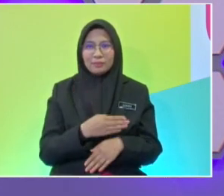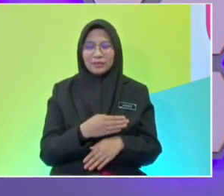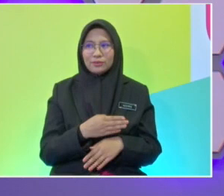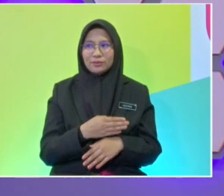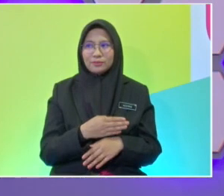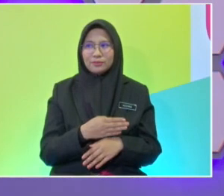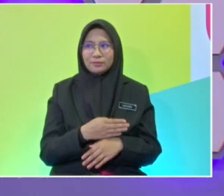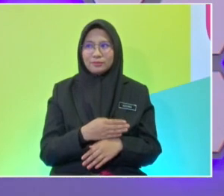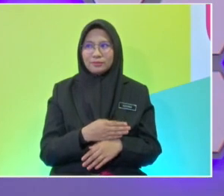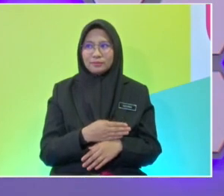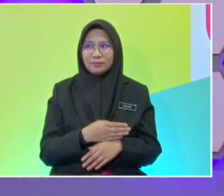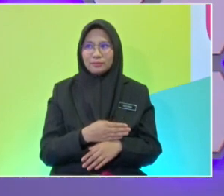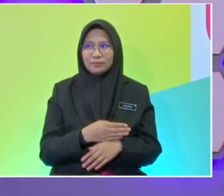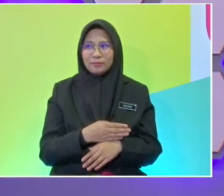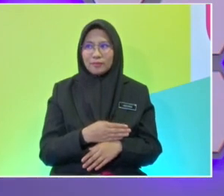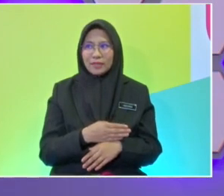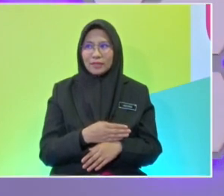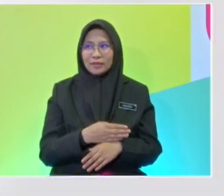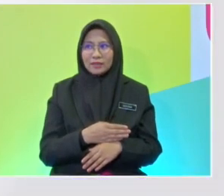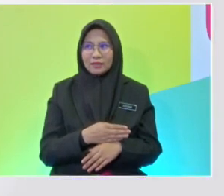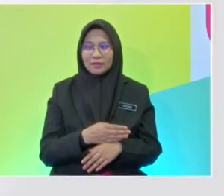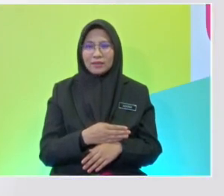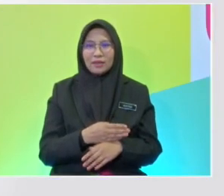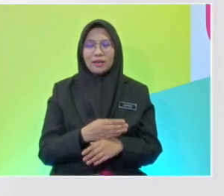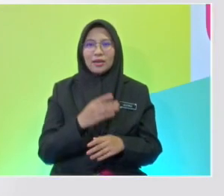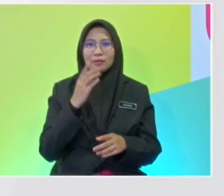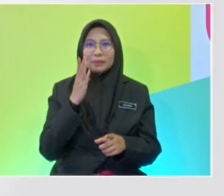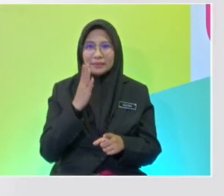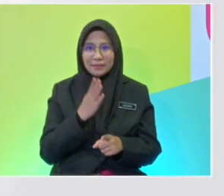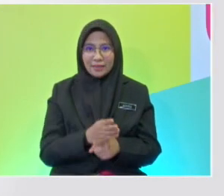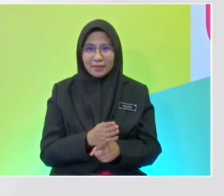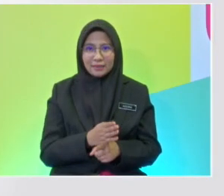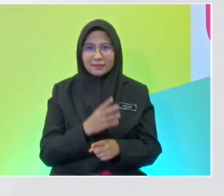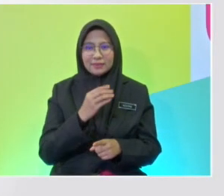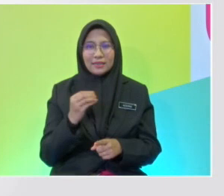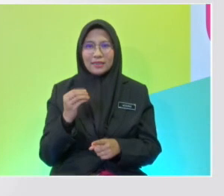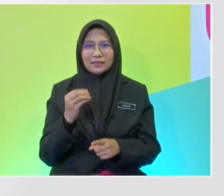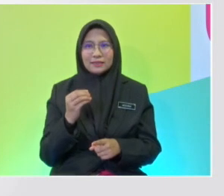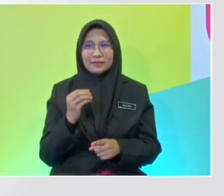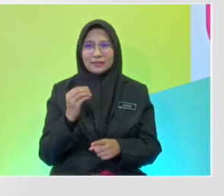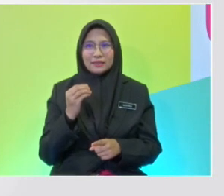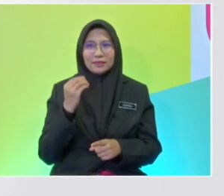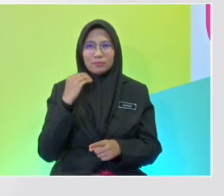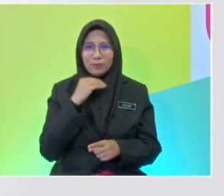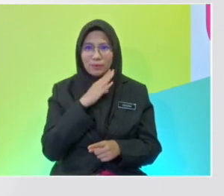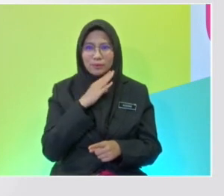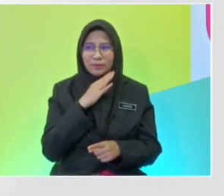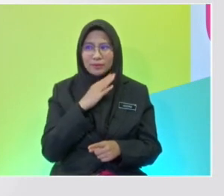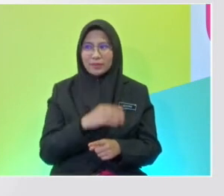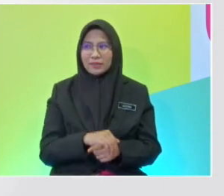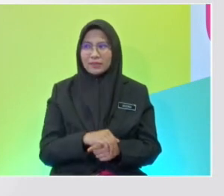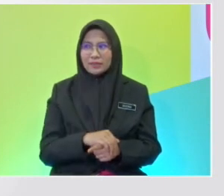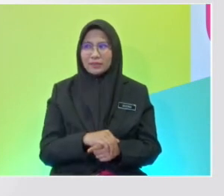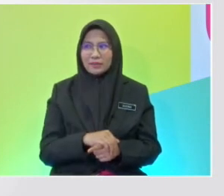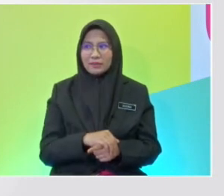soalnya yang pertama itu soal yang benar dan palsu oke Ya ini benar kita Panggil kontrak